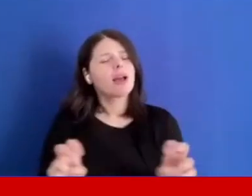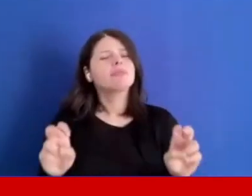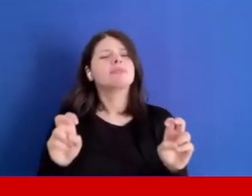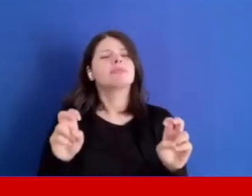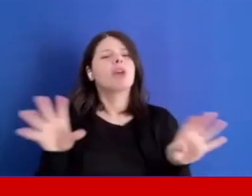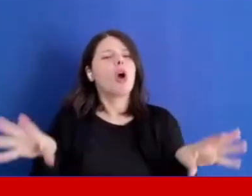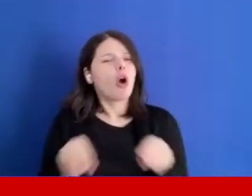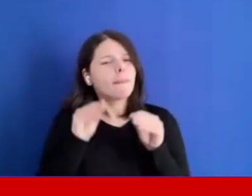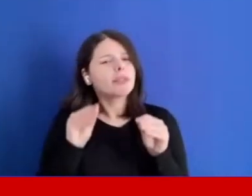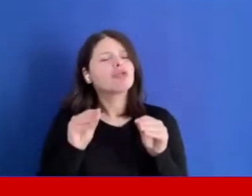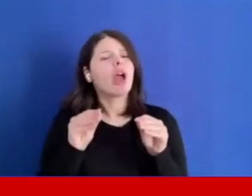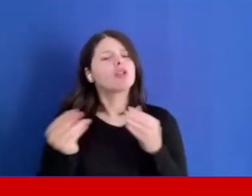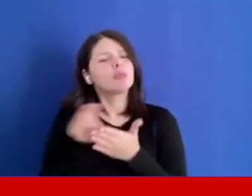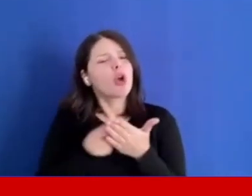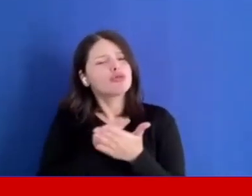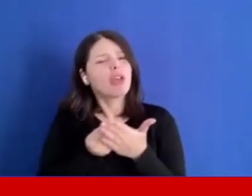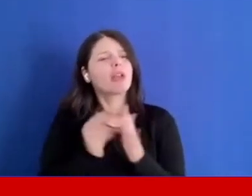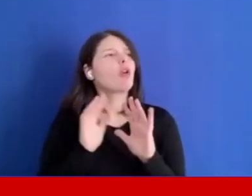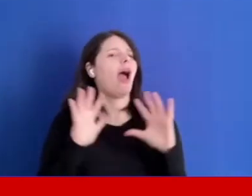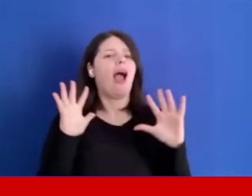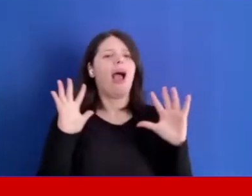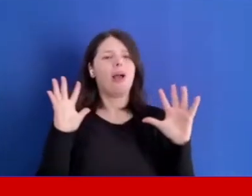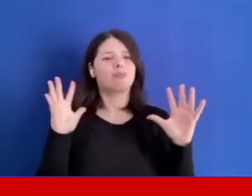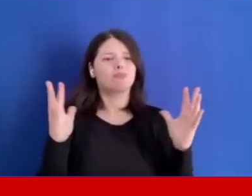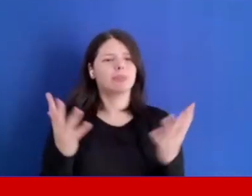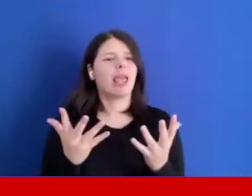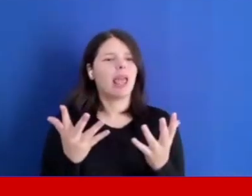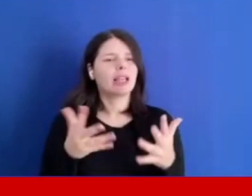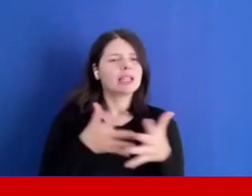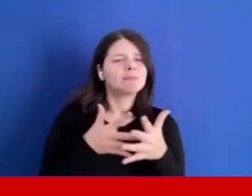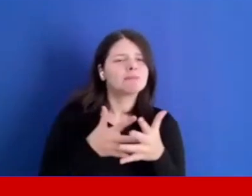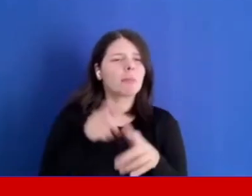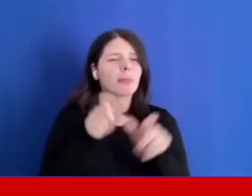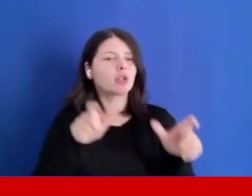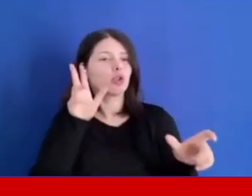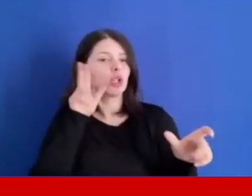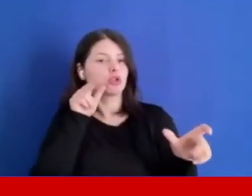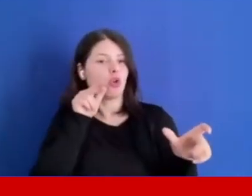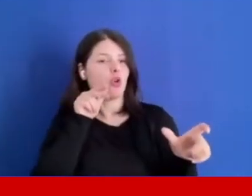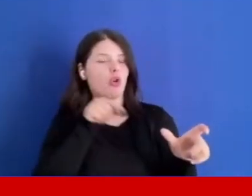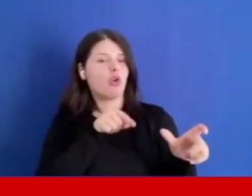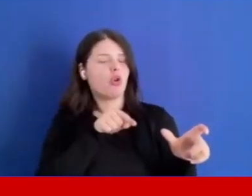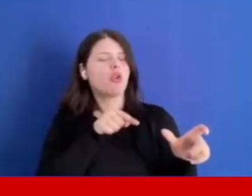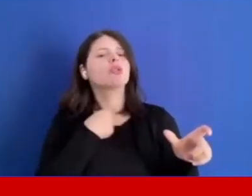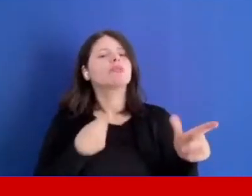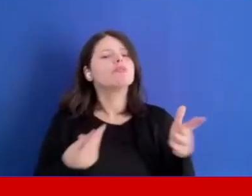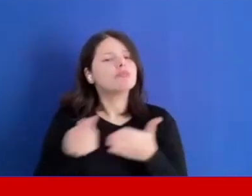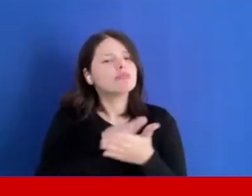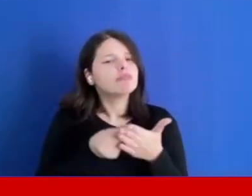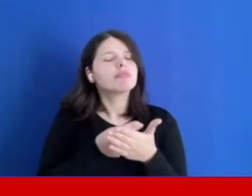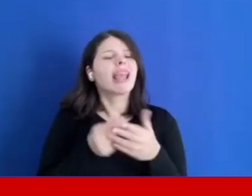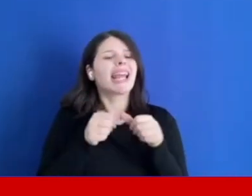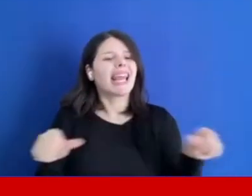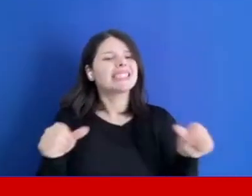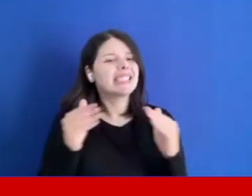a progettare ambienti partendo dalle difficoltà delle persone sorde, e ho progettato le prime residenze, i